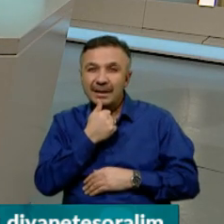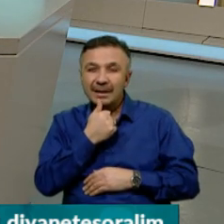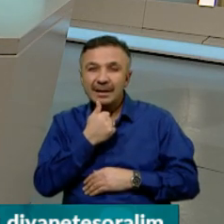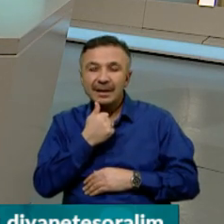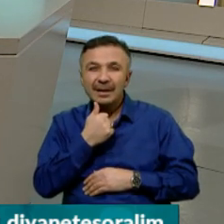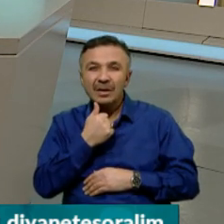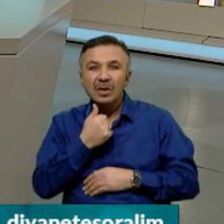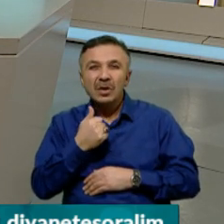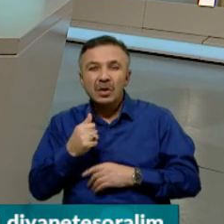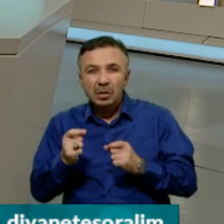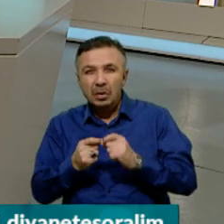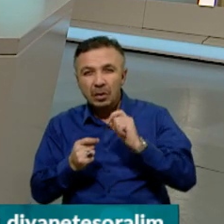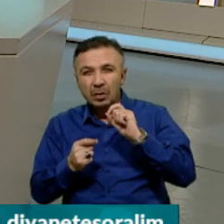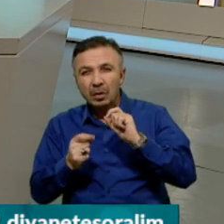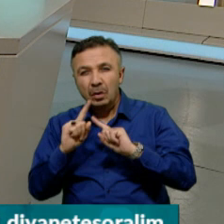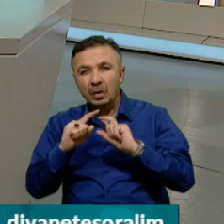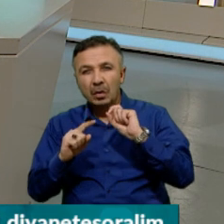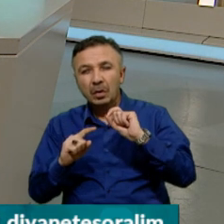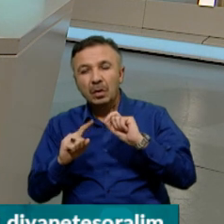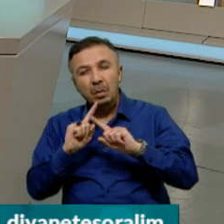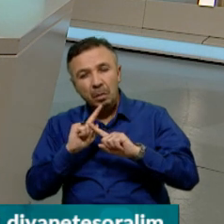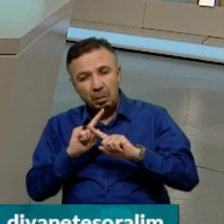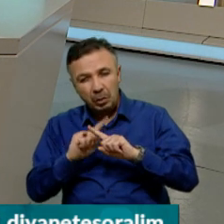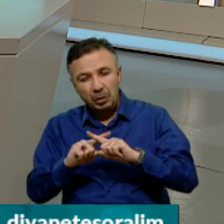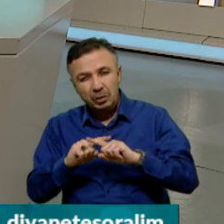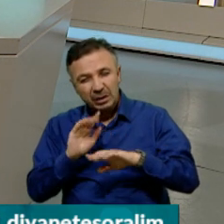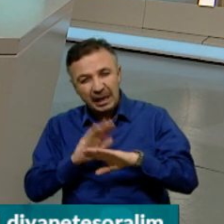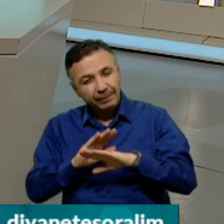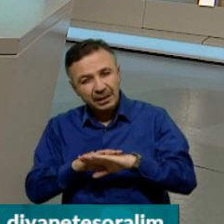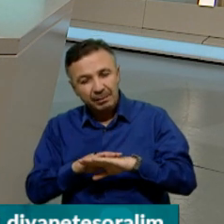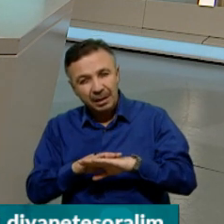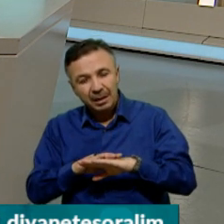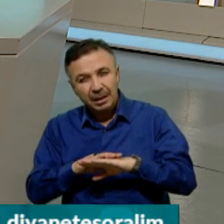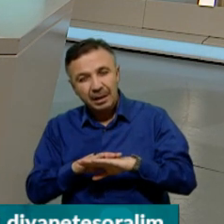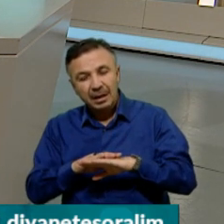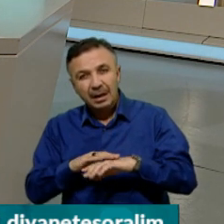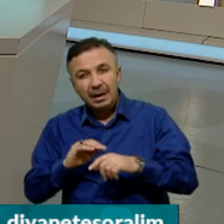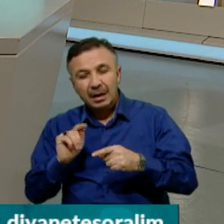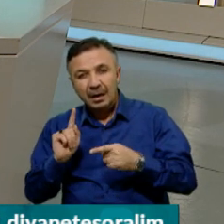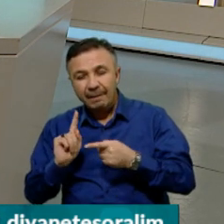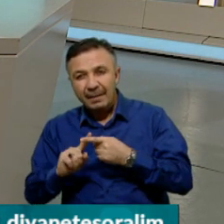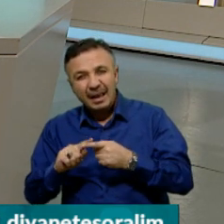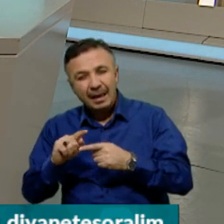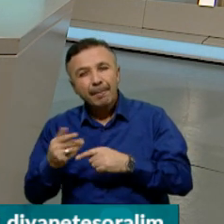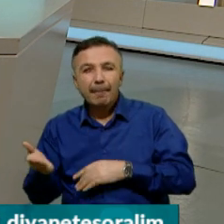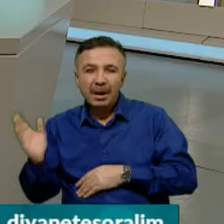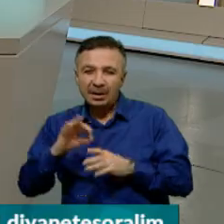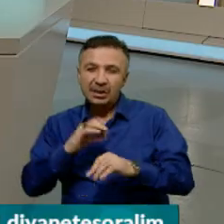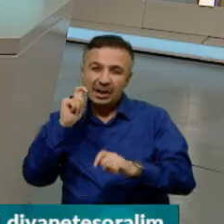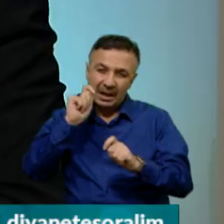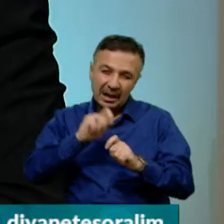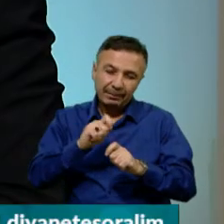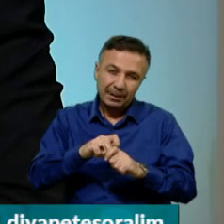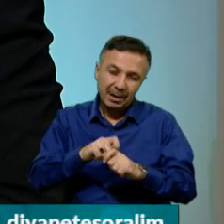sonra yapmak dedi biz ikisini de sormuş olalım hem yapmak hem de yaptırmak nasıl değerlendirilir şimdi